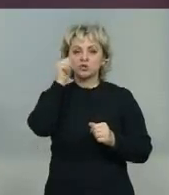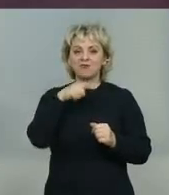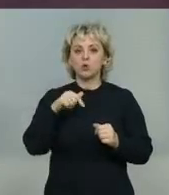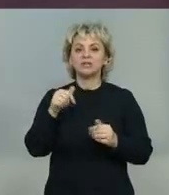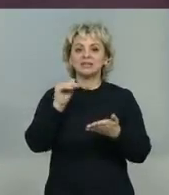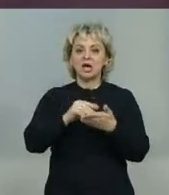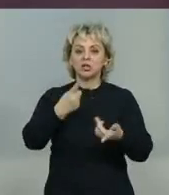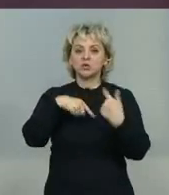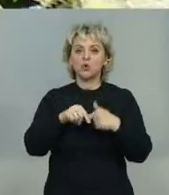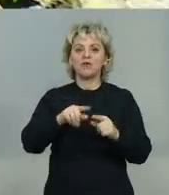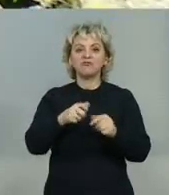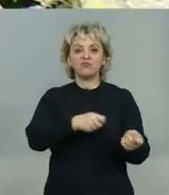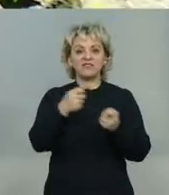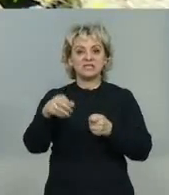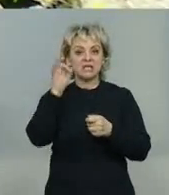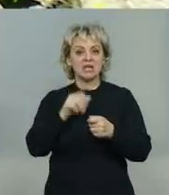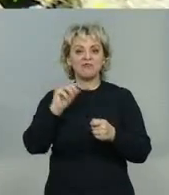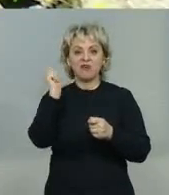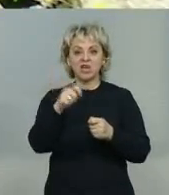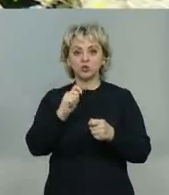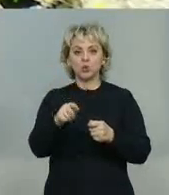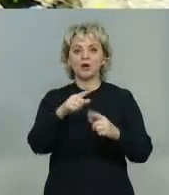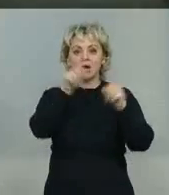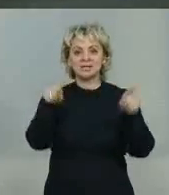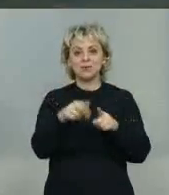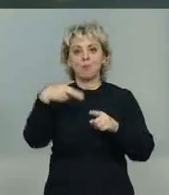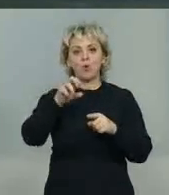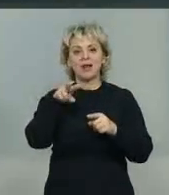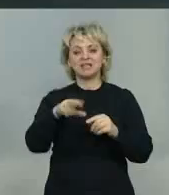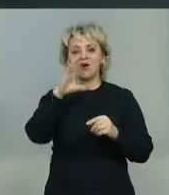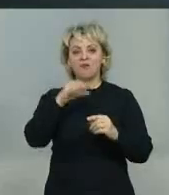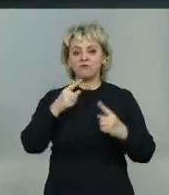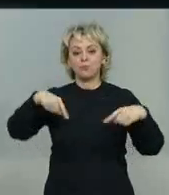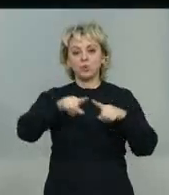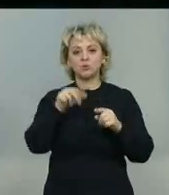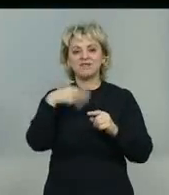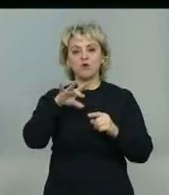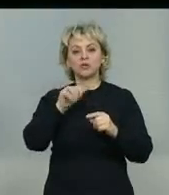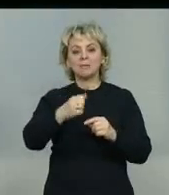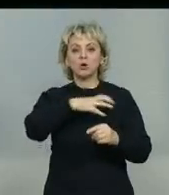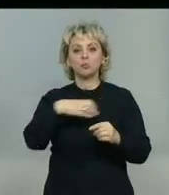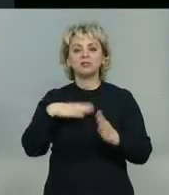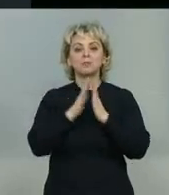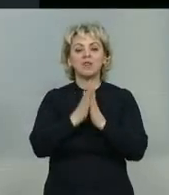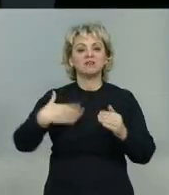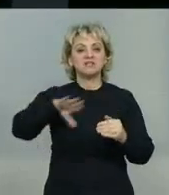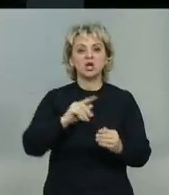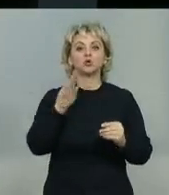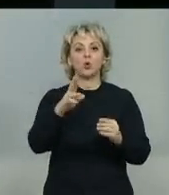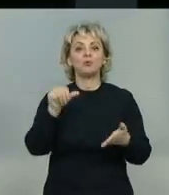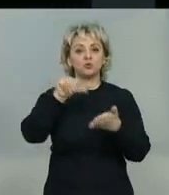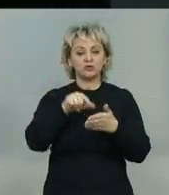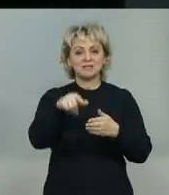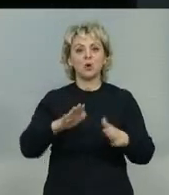года в Таганрог вернулась вывезенная немцами в годы войны картина Василия Поленова «Пруд светлыми». Губернатор поблагодарил за это всех причастных,